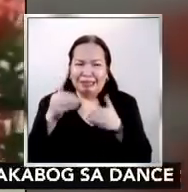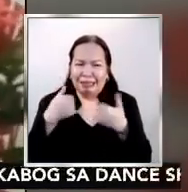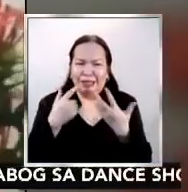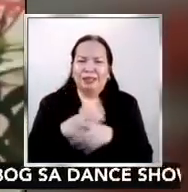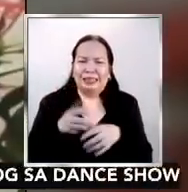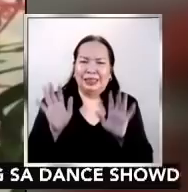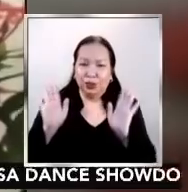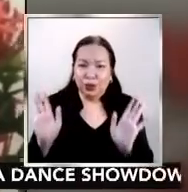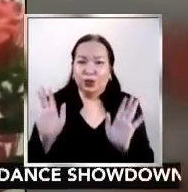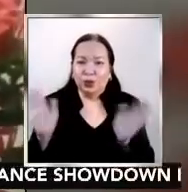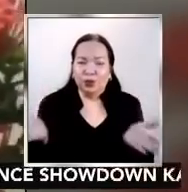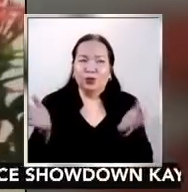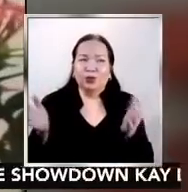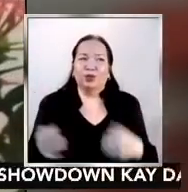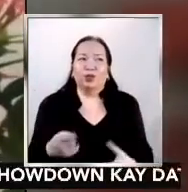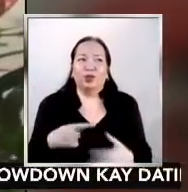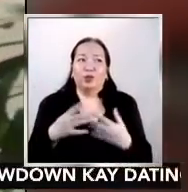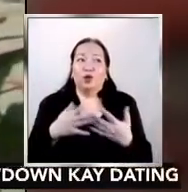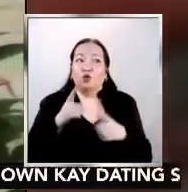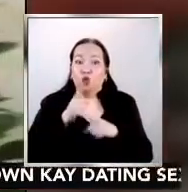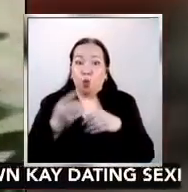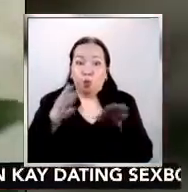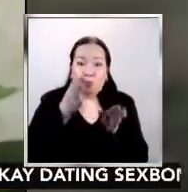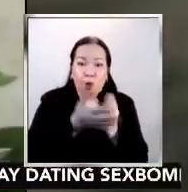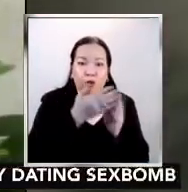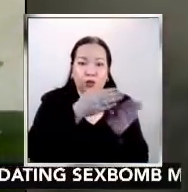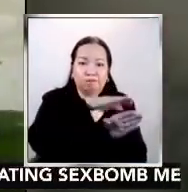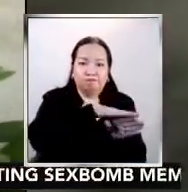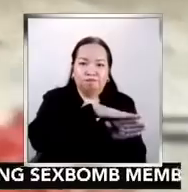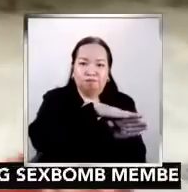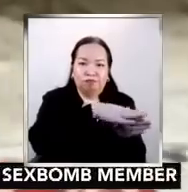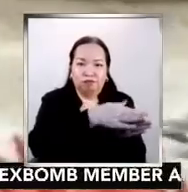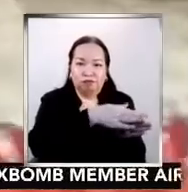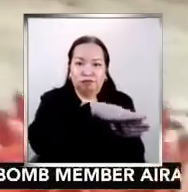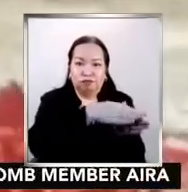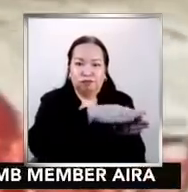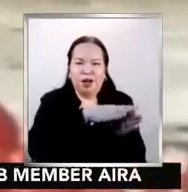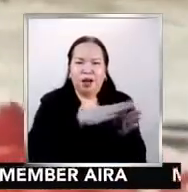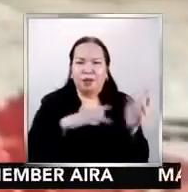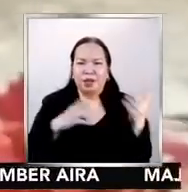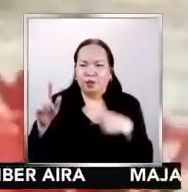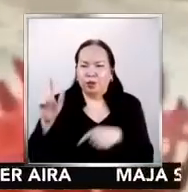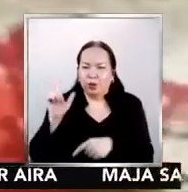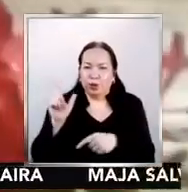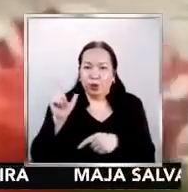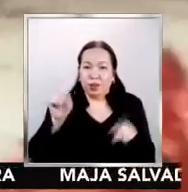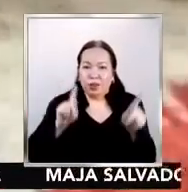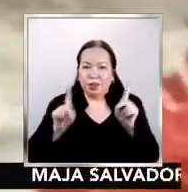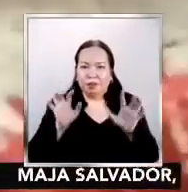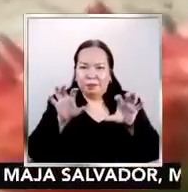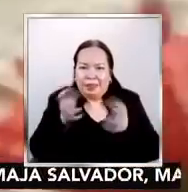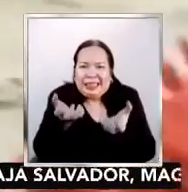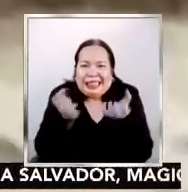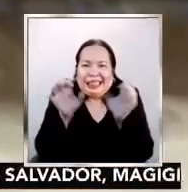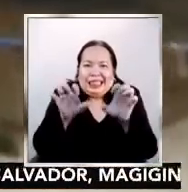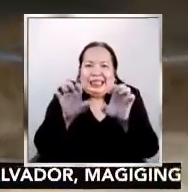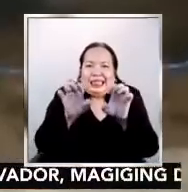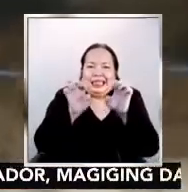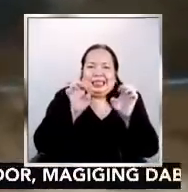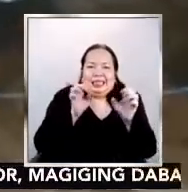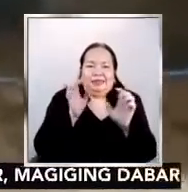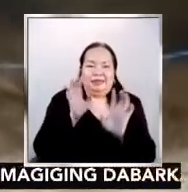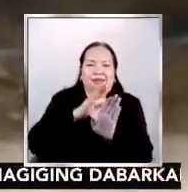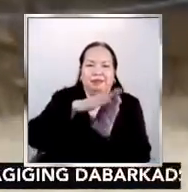Bago tuluyang mahulog, pinagtulungang hataki ng hindi bababa sa 20 katao sa Cebu City ang tourist van na ito na